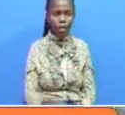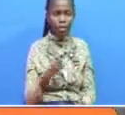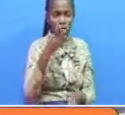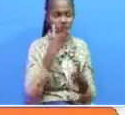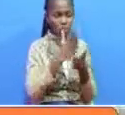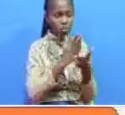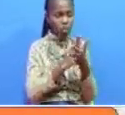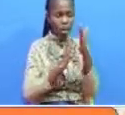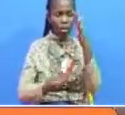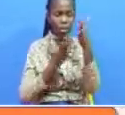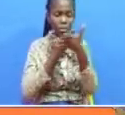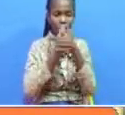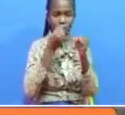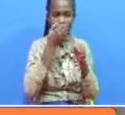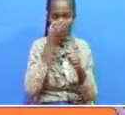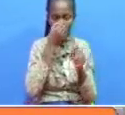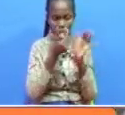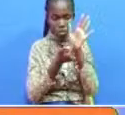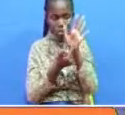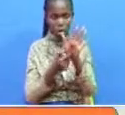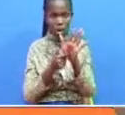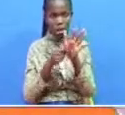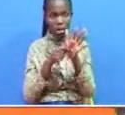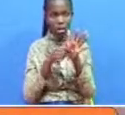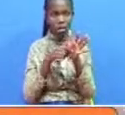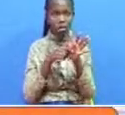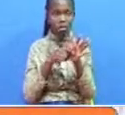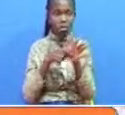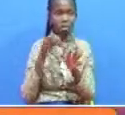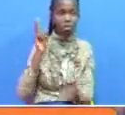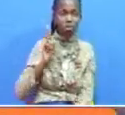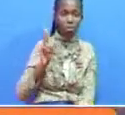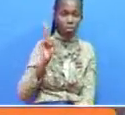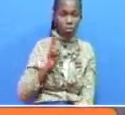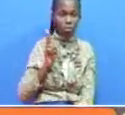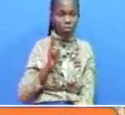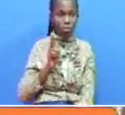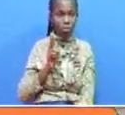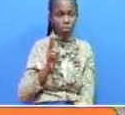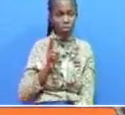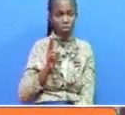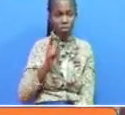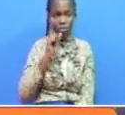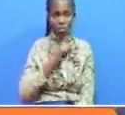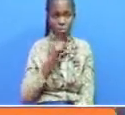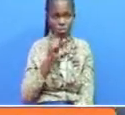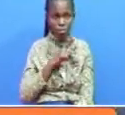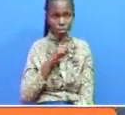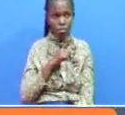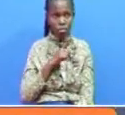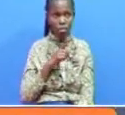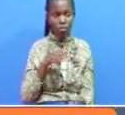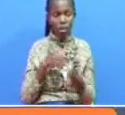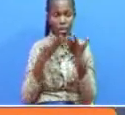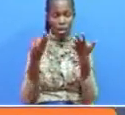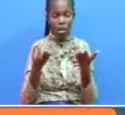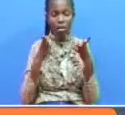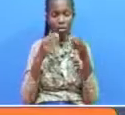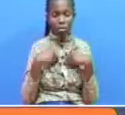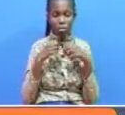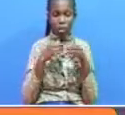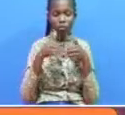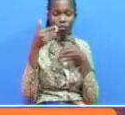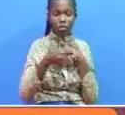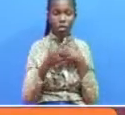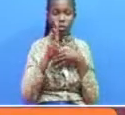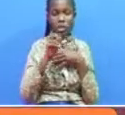munini wake William Ruto akiona nyondo wa mwovete Musumbi Uhuru Muigai Kenyatta mwaki. Ndaka atate kwete kila kusindwa itina onivani wa mwaka wangilini